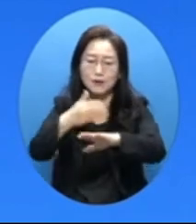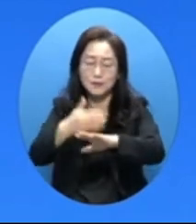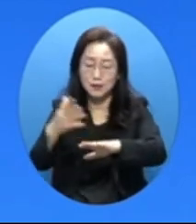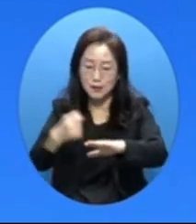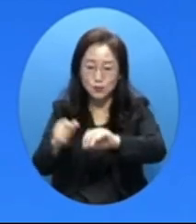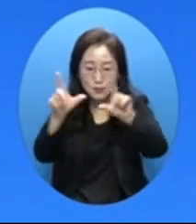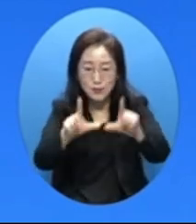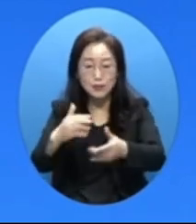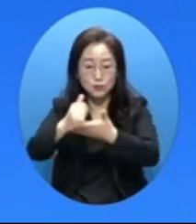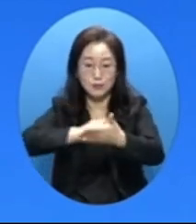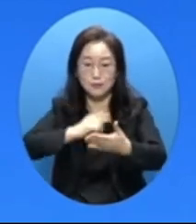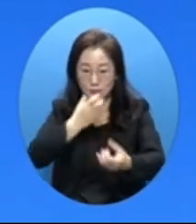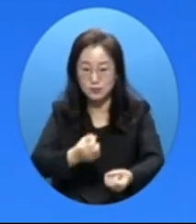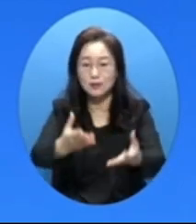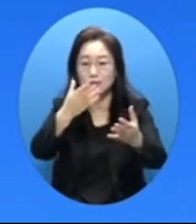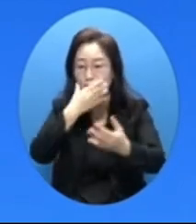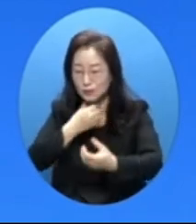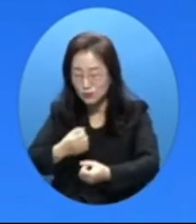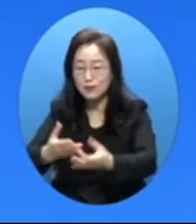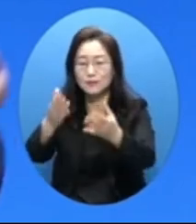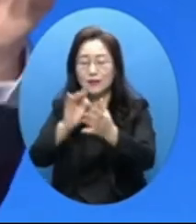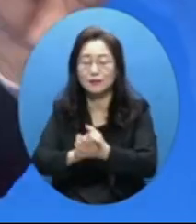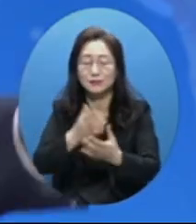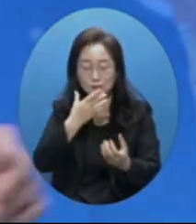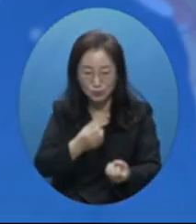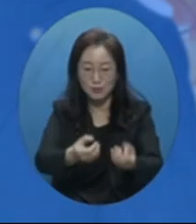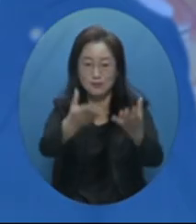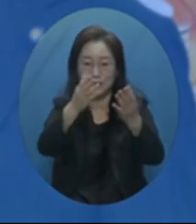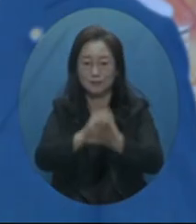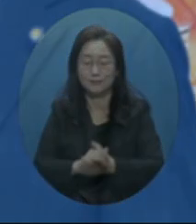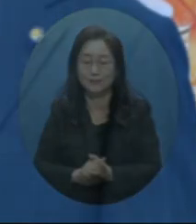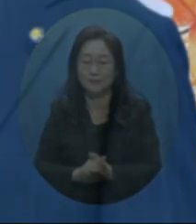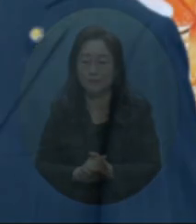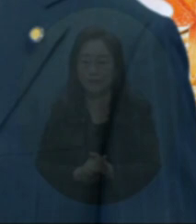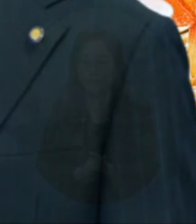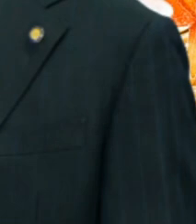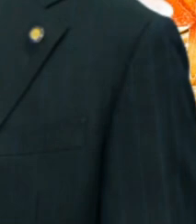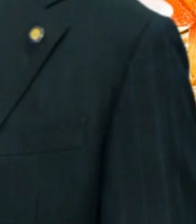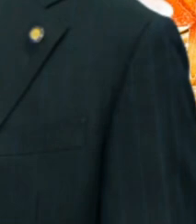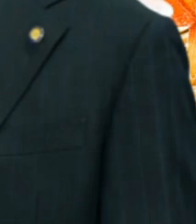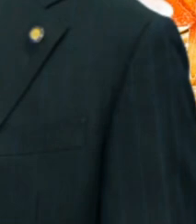주님의 이름으로 축원합니다 축원합니다 축원합니다